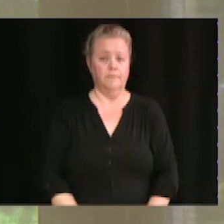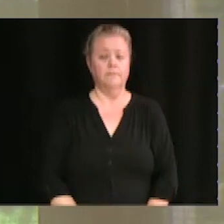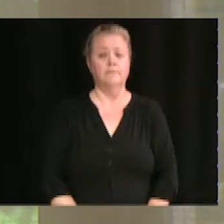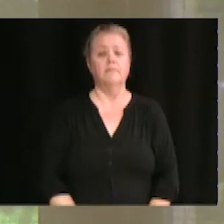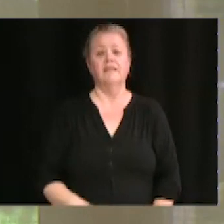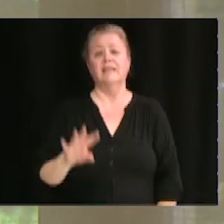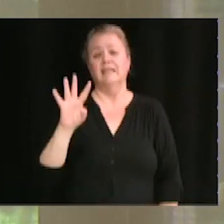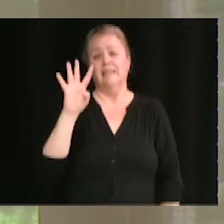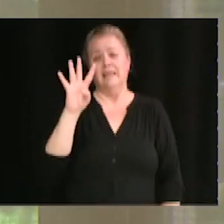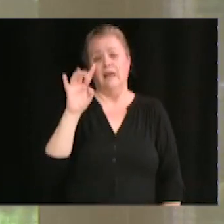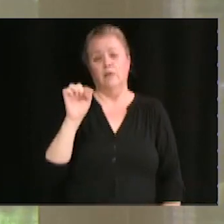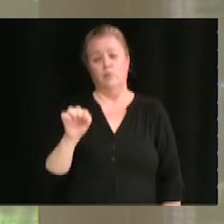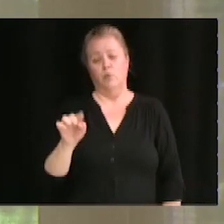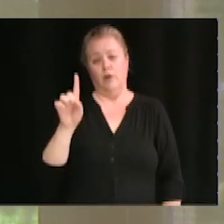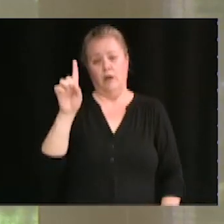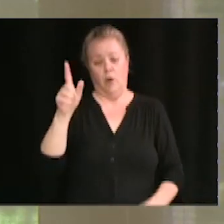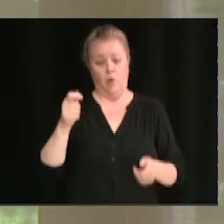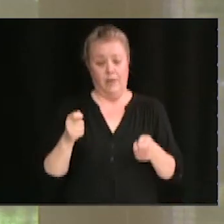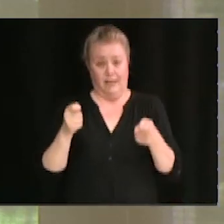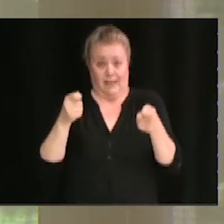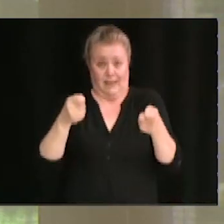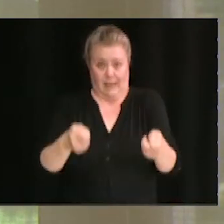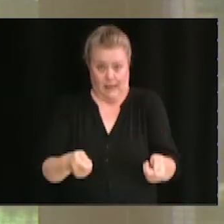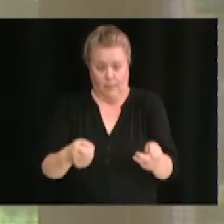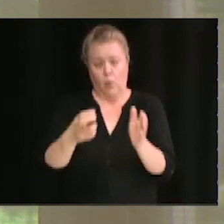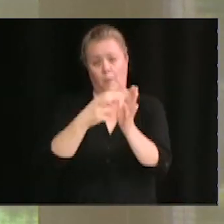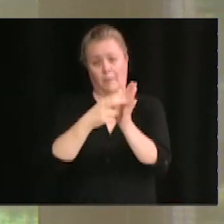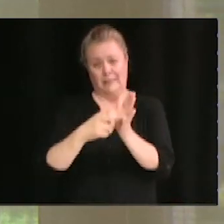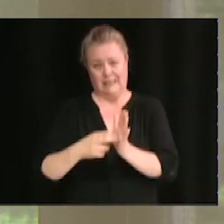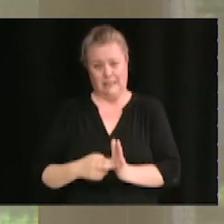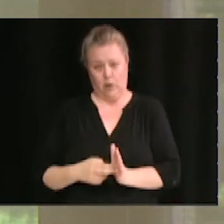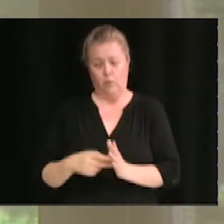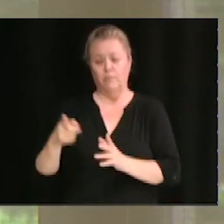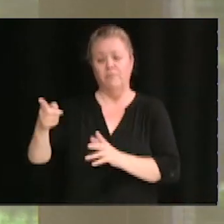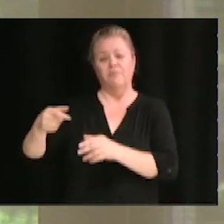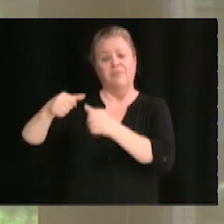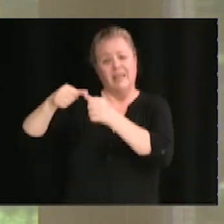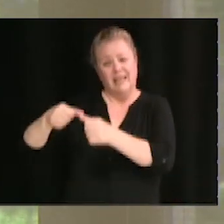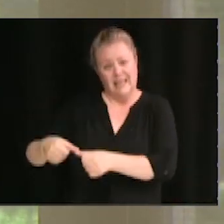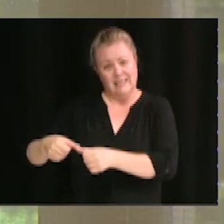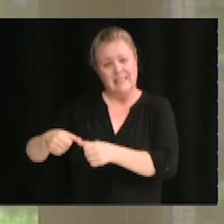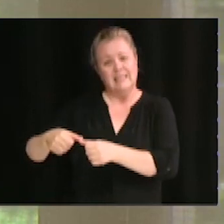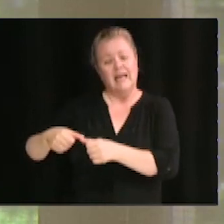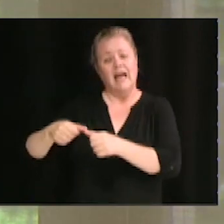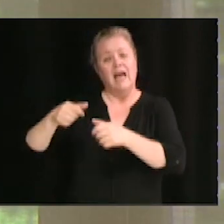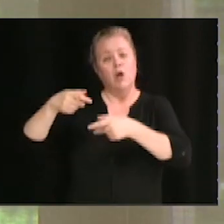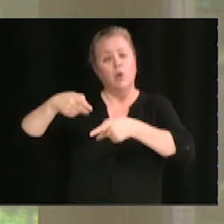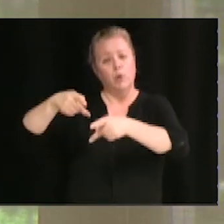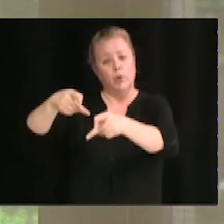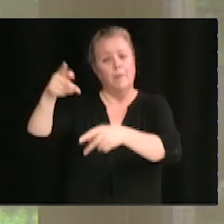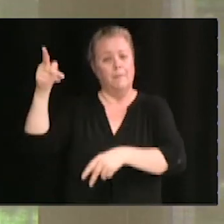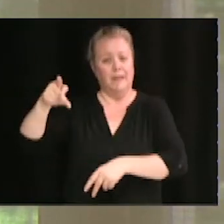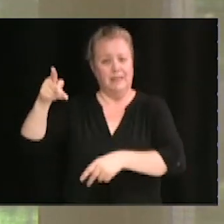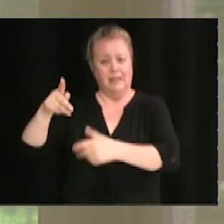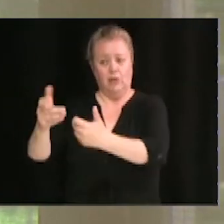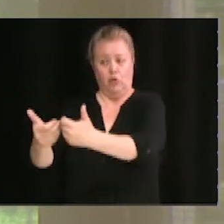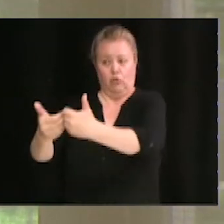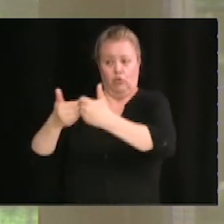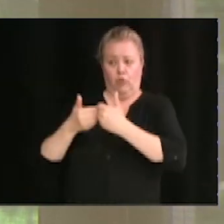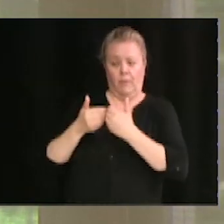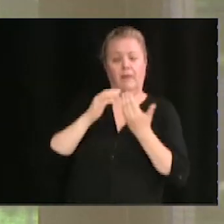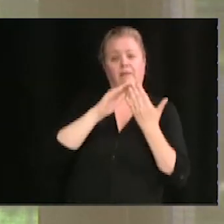4.1, dépôt d'une pétition formulée par des résidents de la rue Patrick demandant à la Ville de Victoriaville de procéder à l